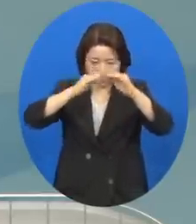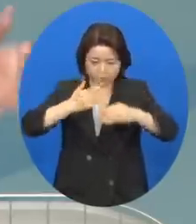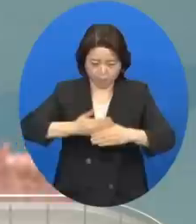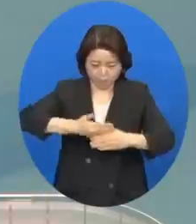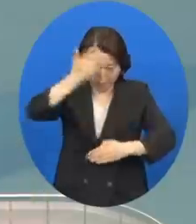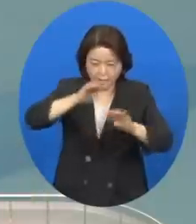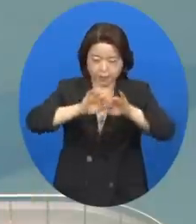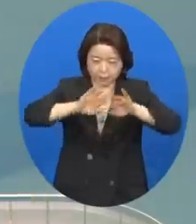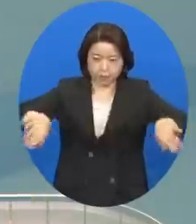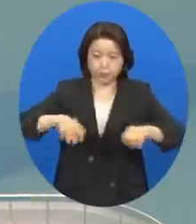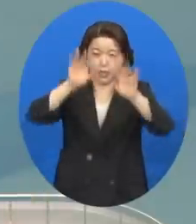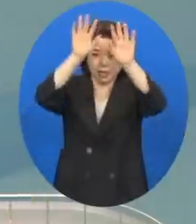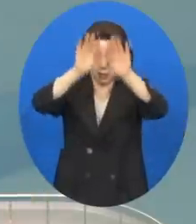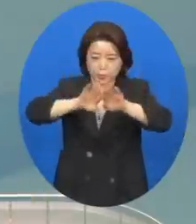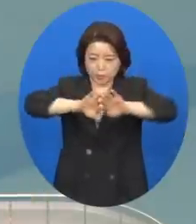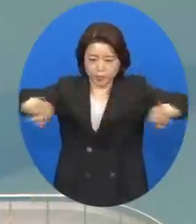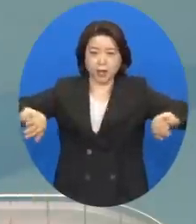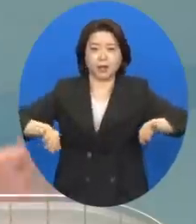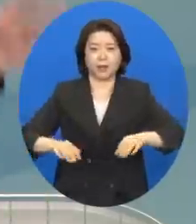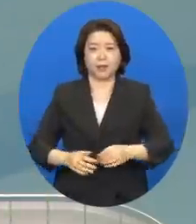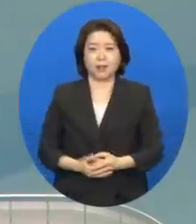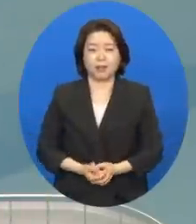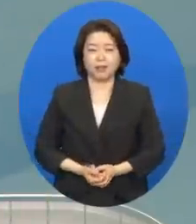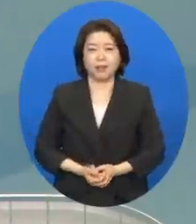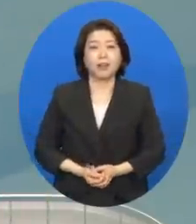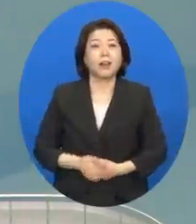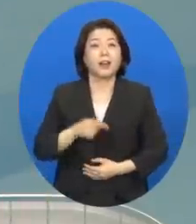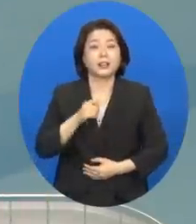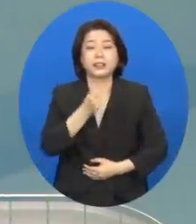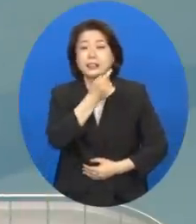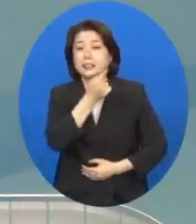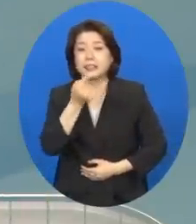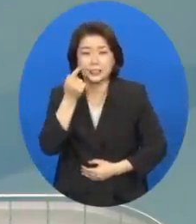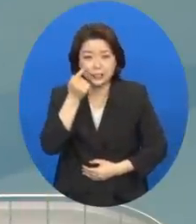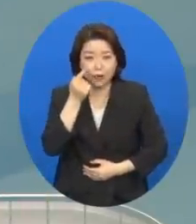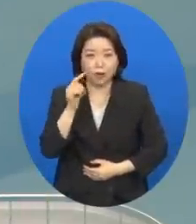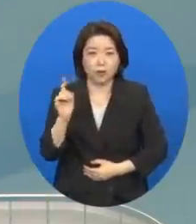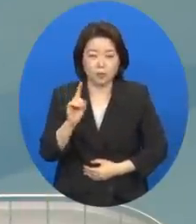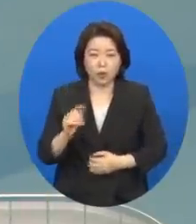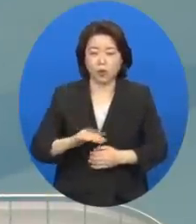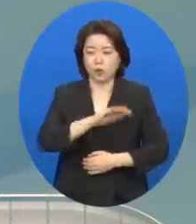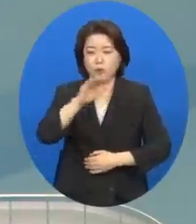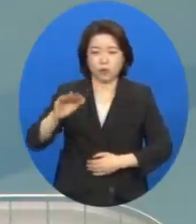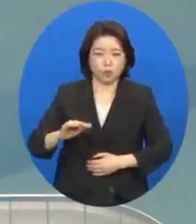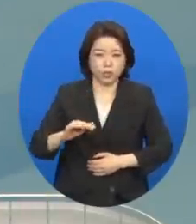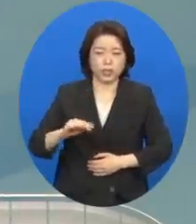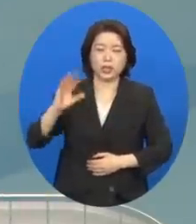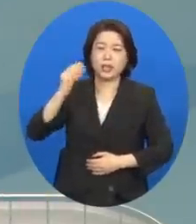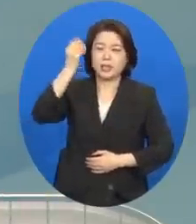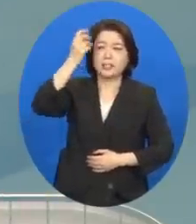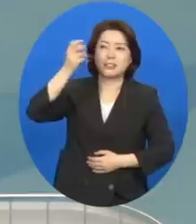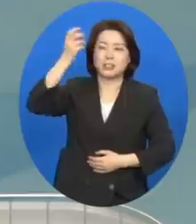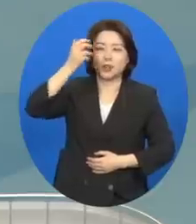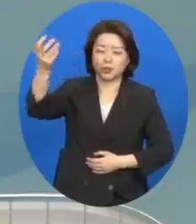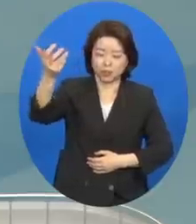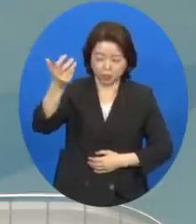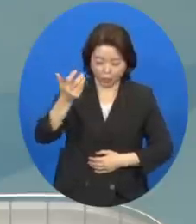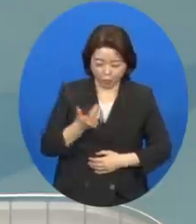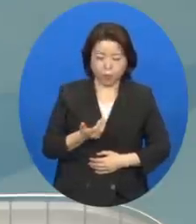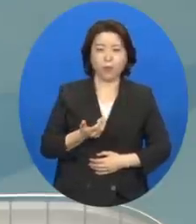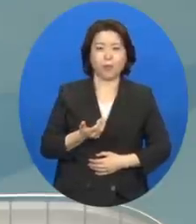예수님의 십자가로 인해서 그리고 그 증거로 우리에게 성령이 오신 거예요. 우리